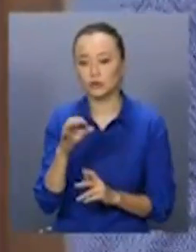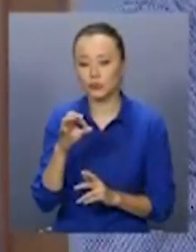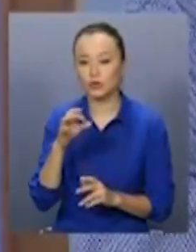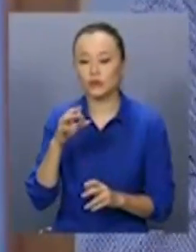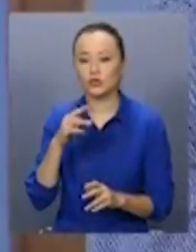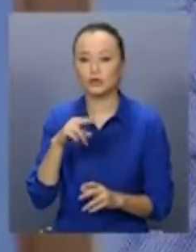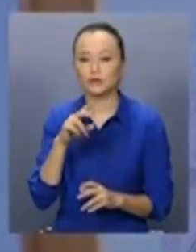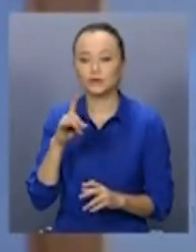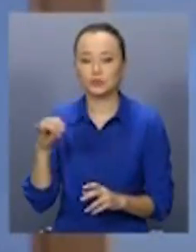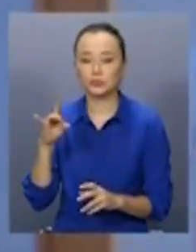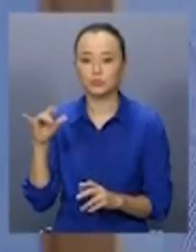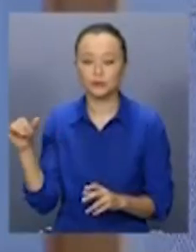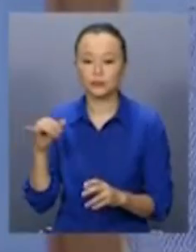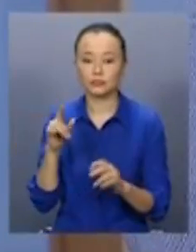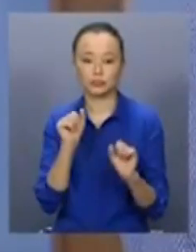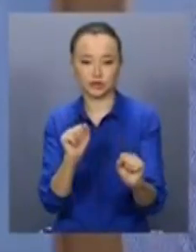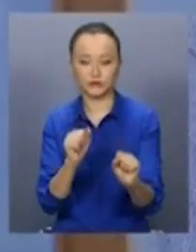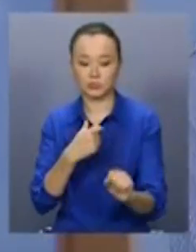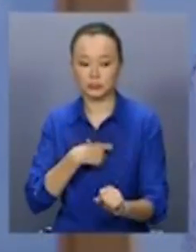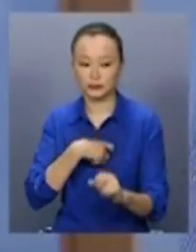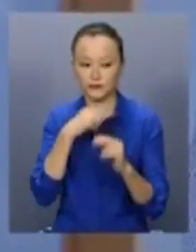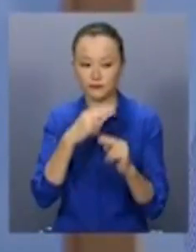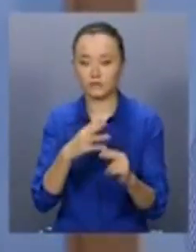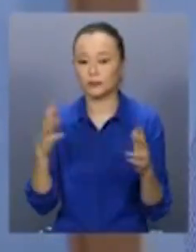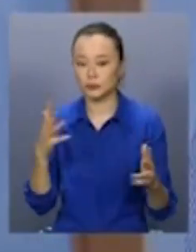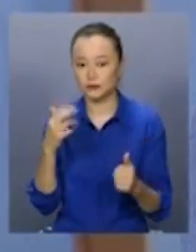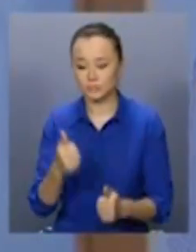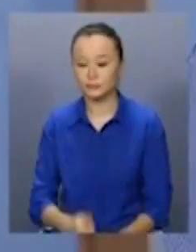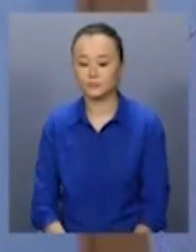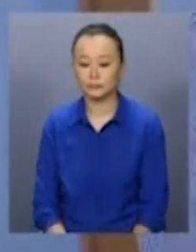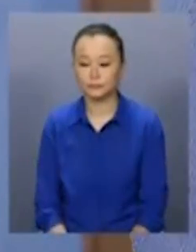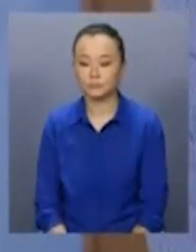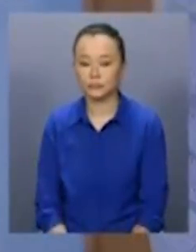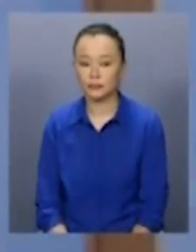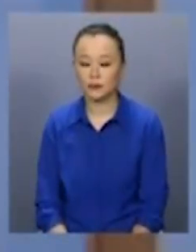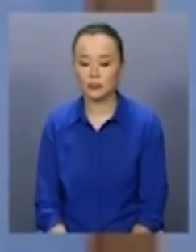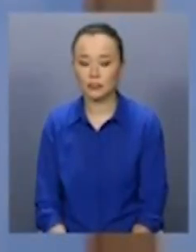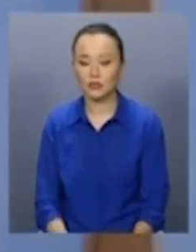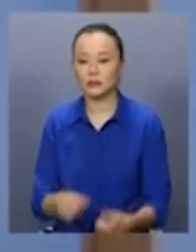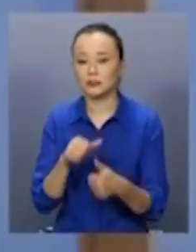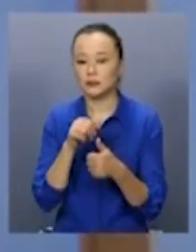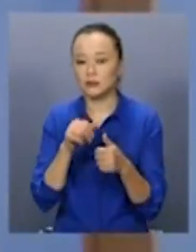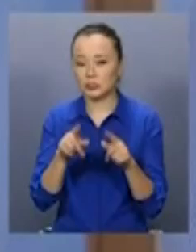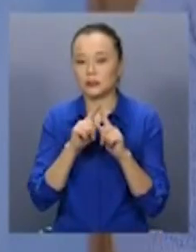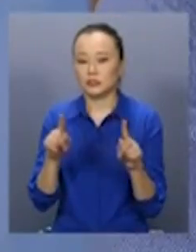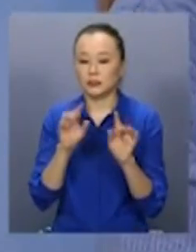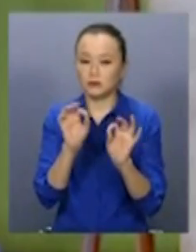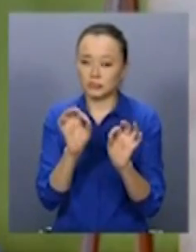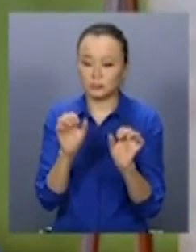білуімше көбінесе қорғанысқа көбірек көңіл бөледі. Солай ғой. Иә, иә. Жалпы ерекшелік әдіс-тәсілдер туралы айтып